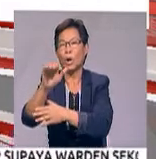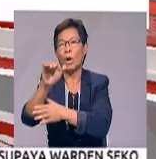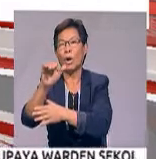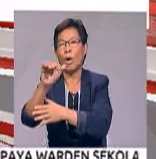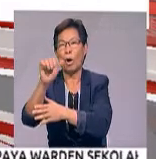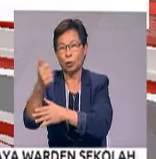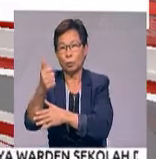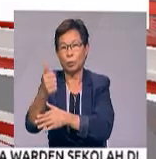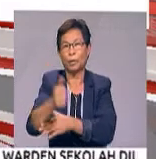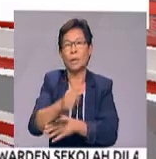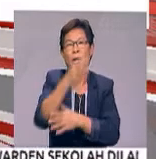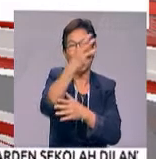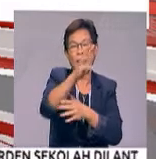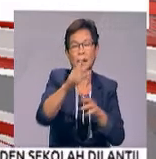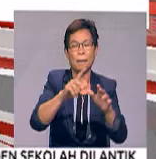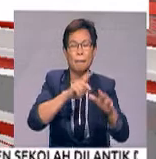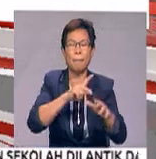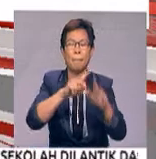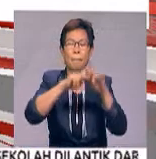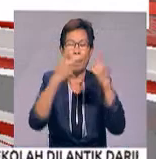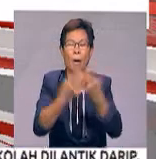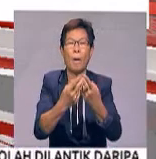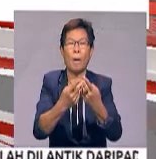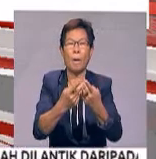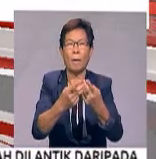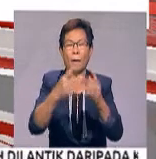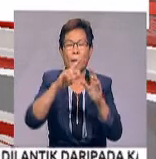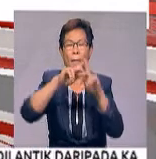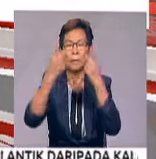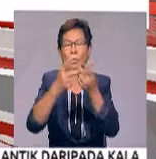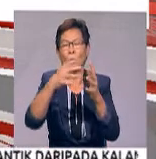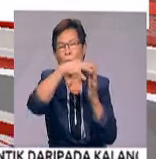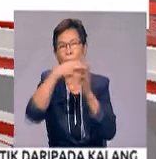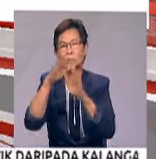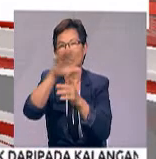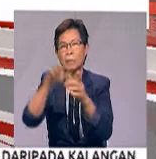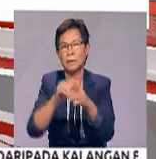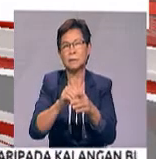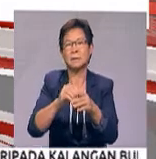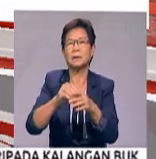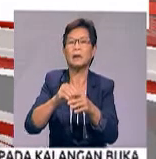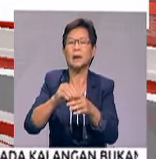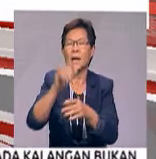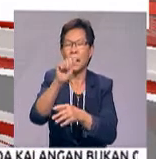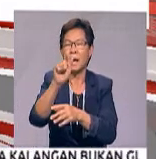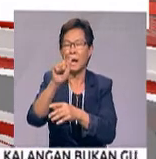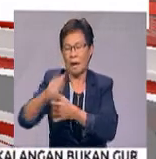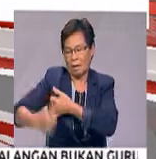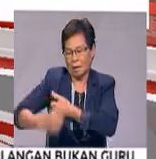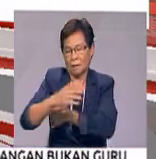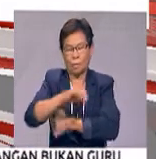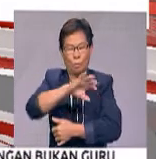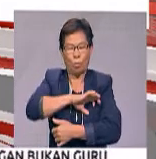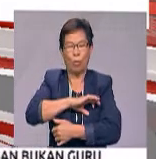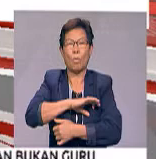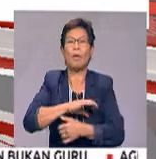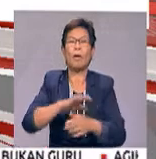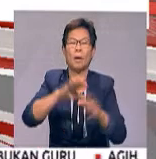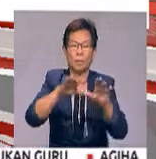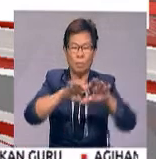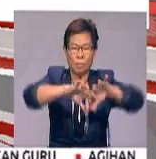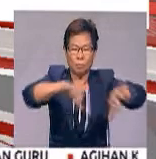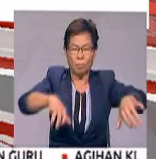16 pasukan ahli gabungan kesatuan rbi Malaysia krm termasuk ATM dan pdrm kejan turut dibahagikan kepada empat